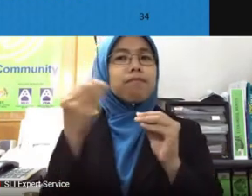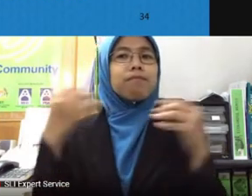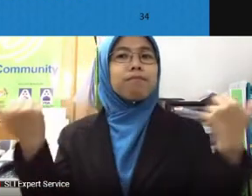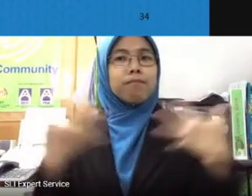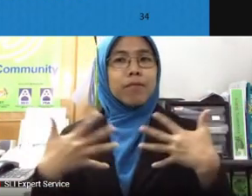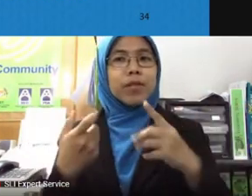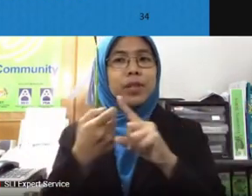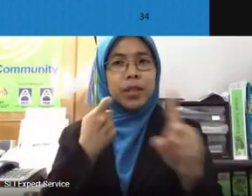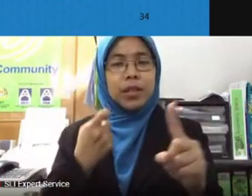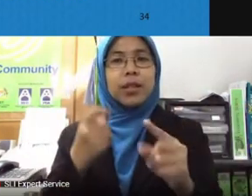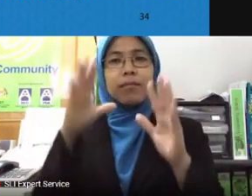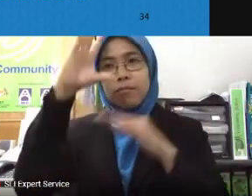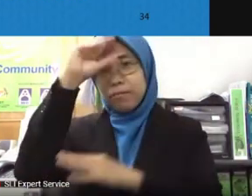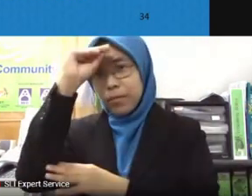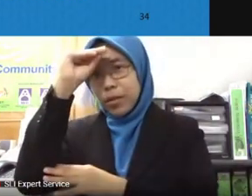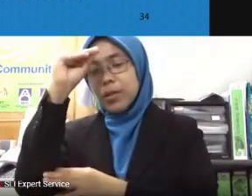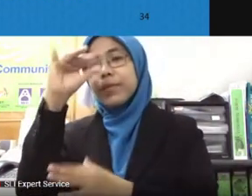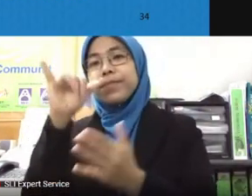lelaki nak bercakap . Itu kita